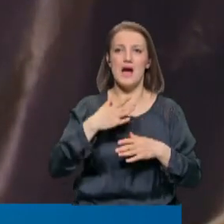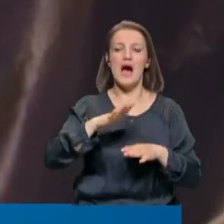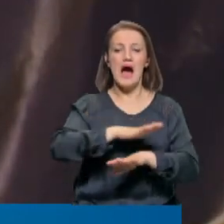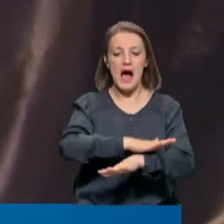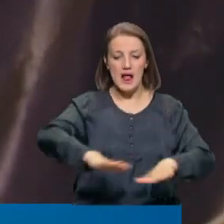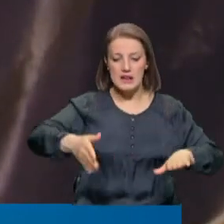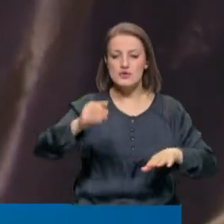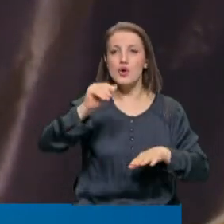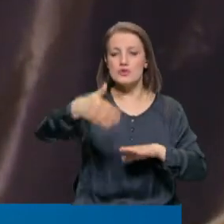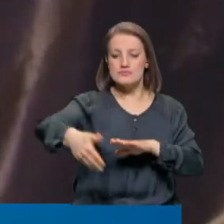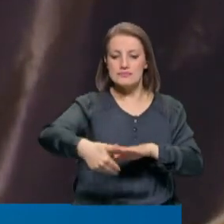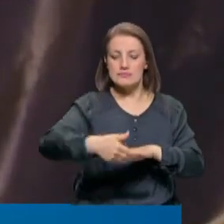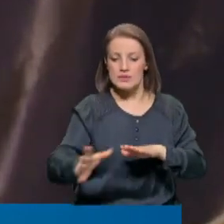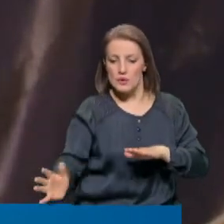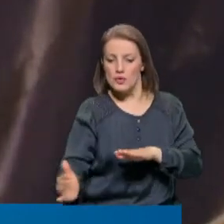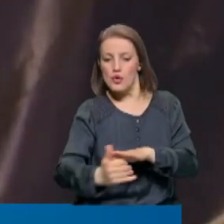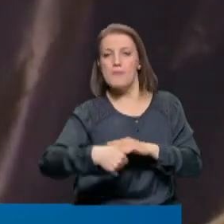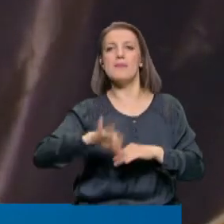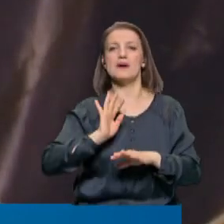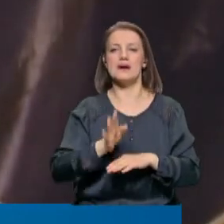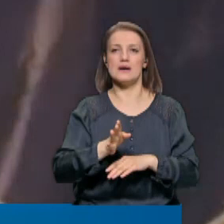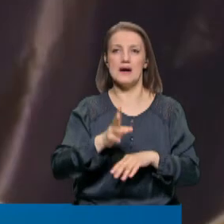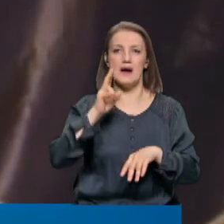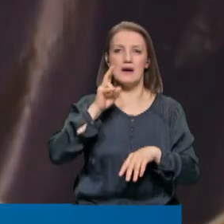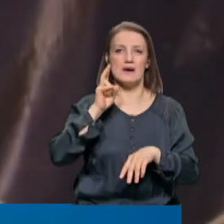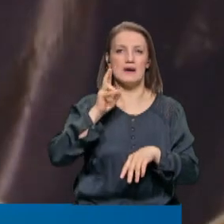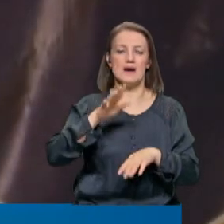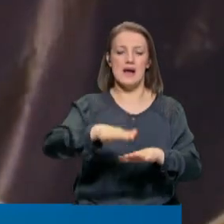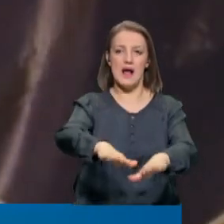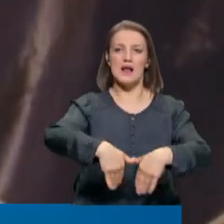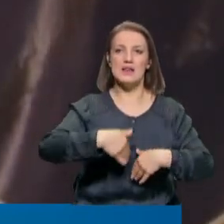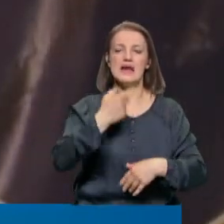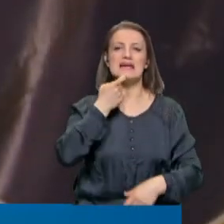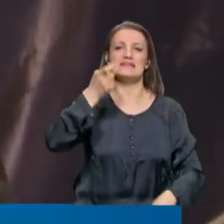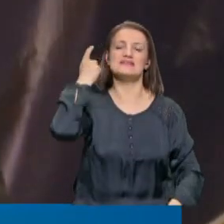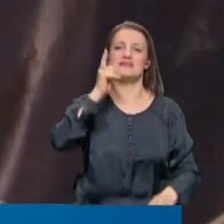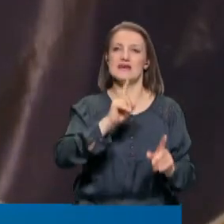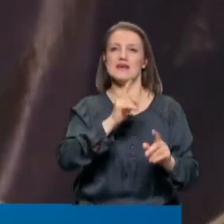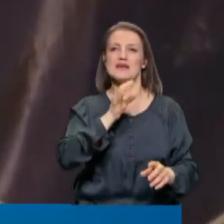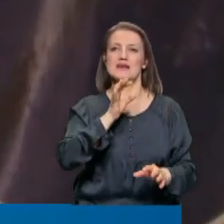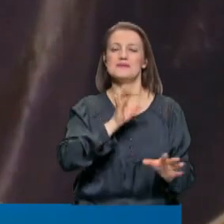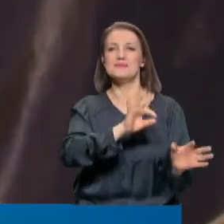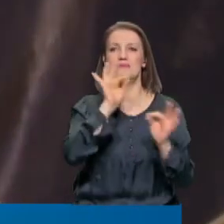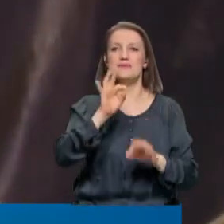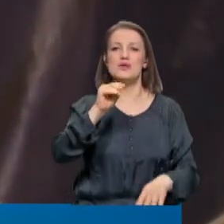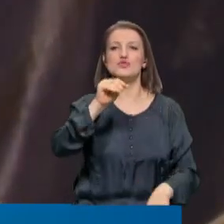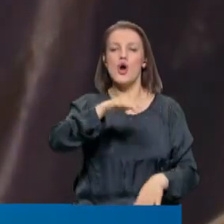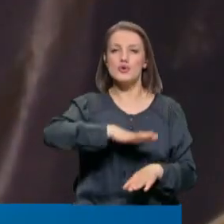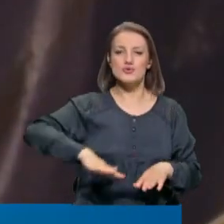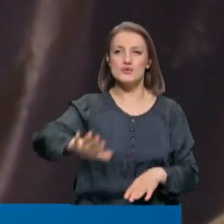Halının altına tozları toplamamaktır. Hanımlar alınmayın, eski bir tabir olduğu için söylüyorum. Bütün